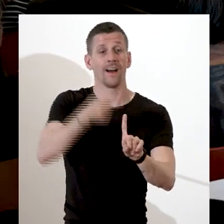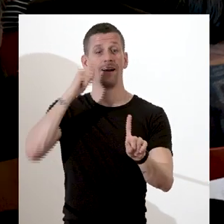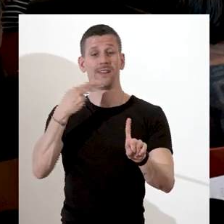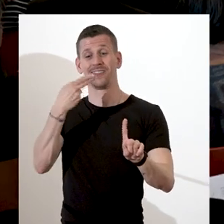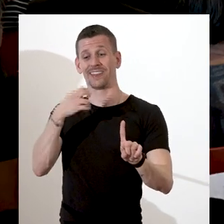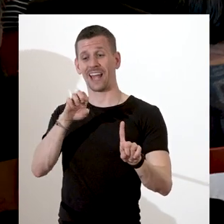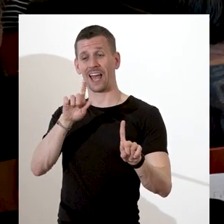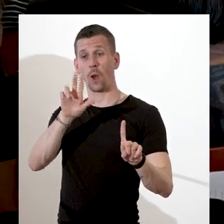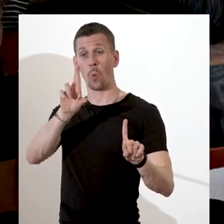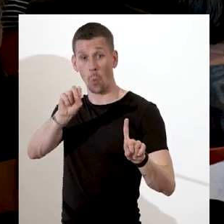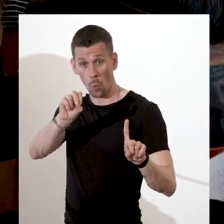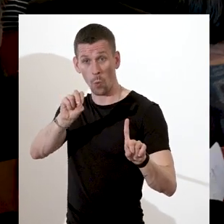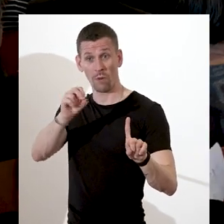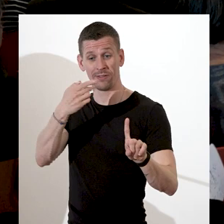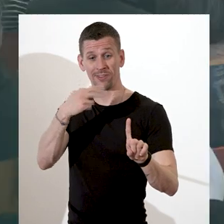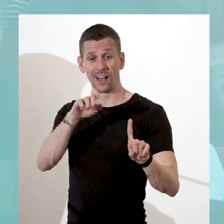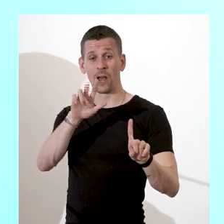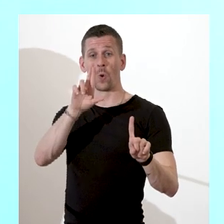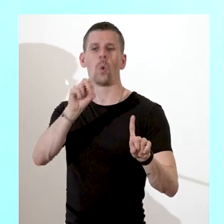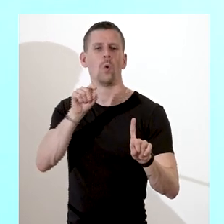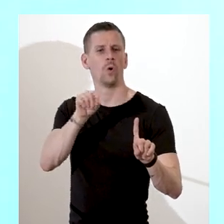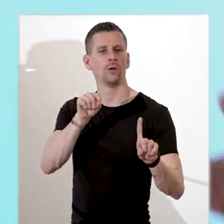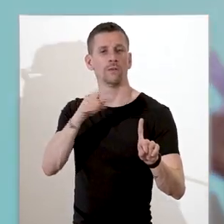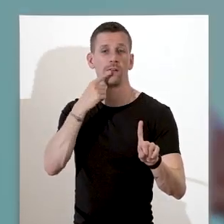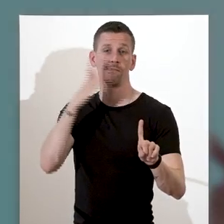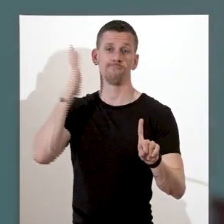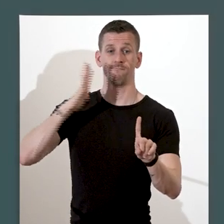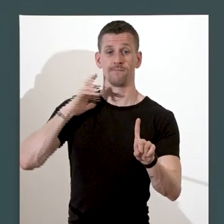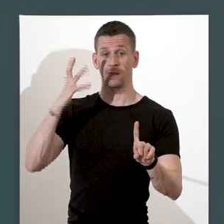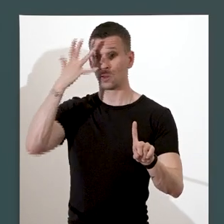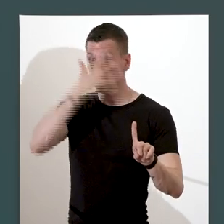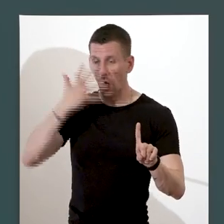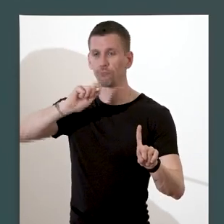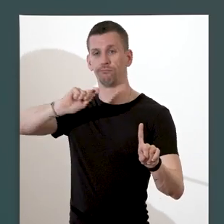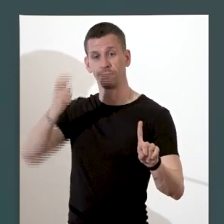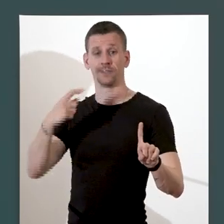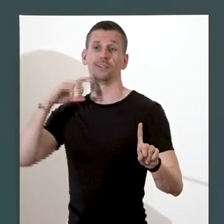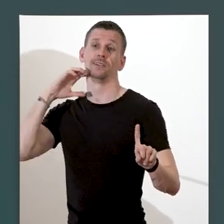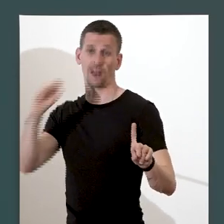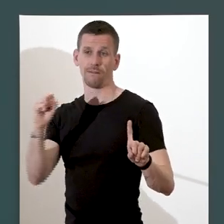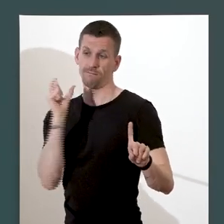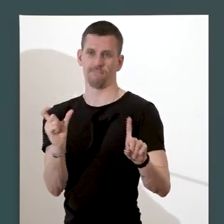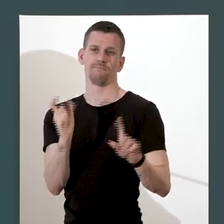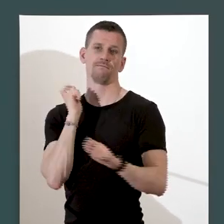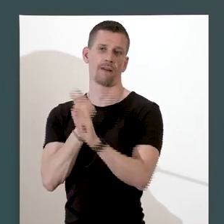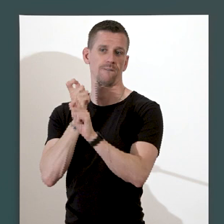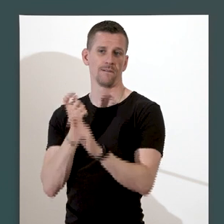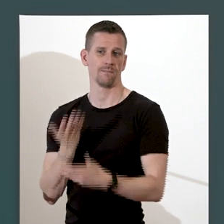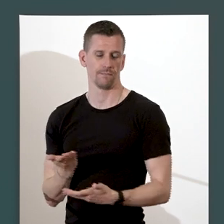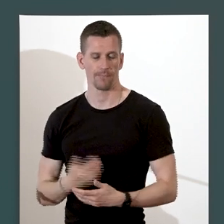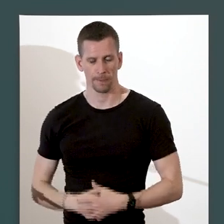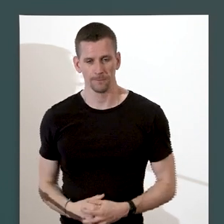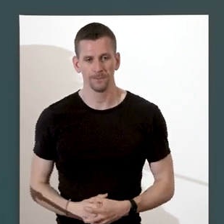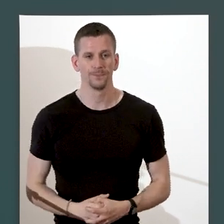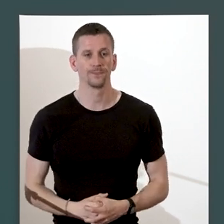siècle le sens d'esclave noir. De telles représentations participent aussi à la diffusion de l'image des Africains